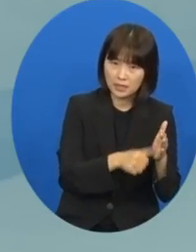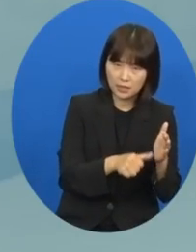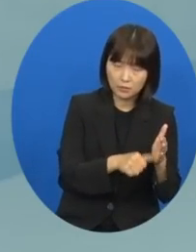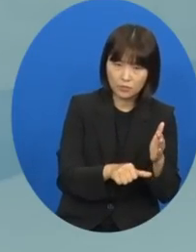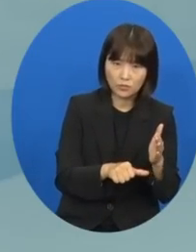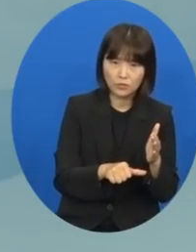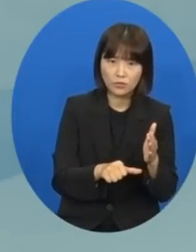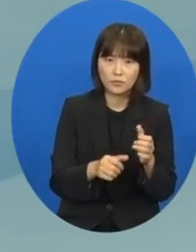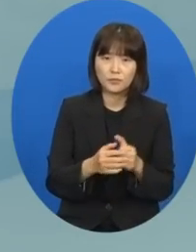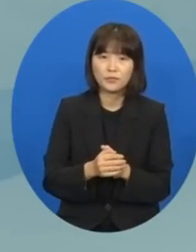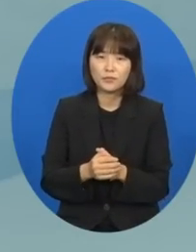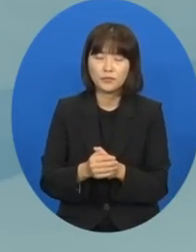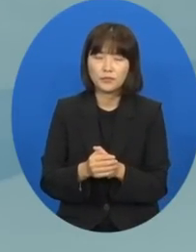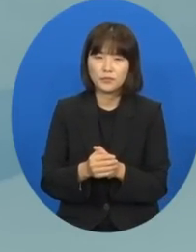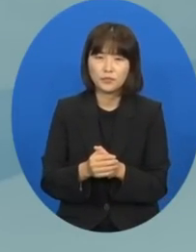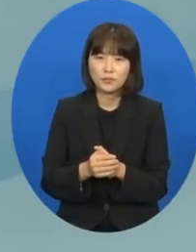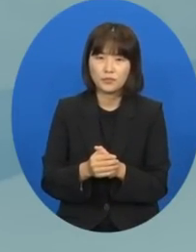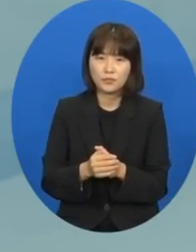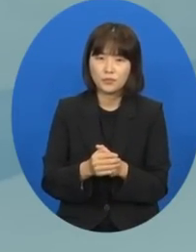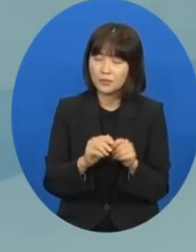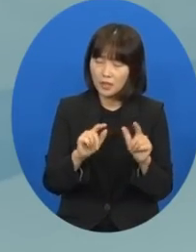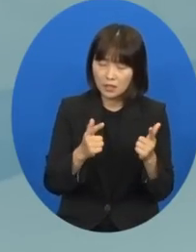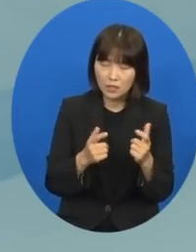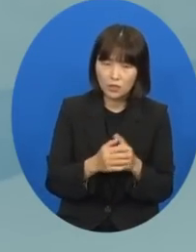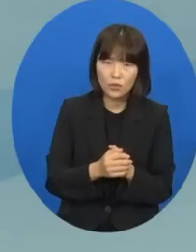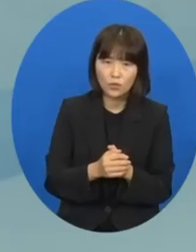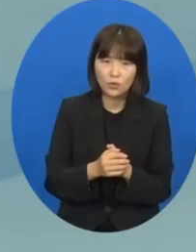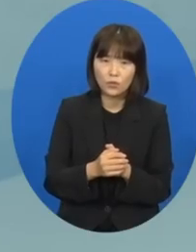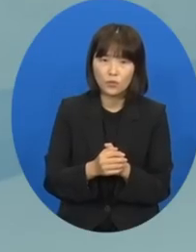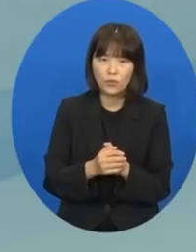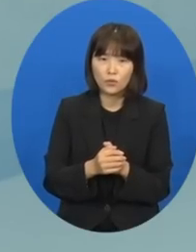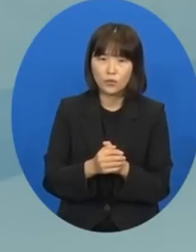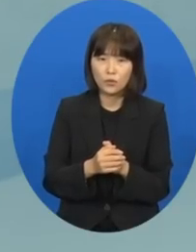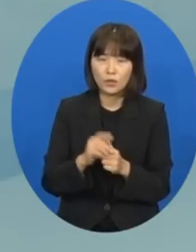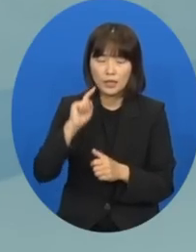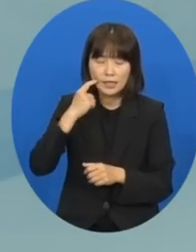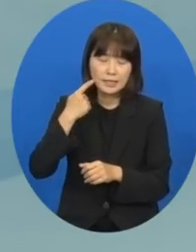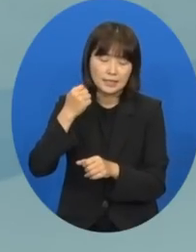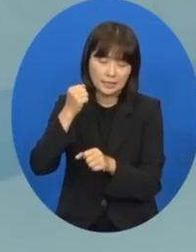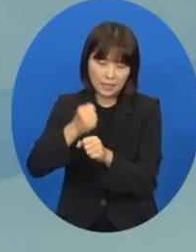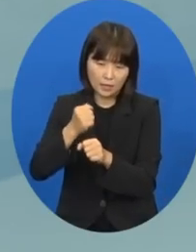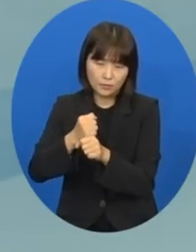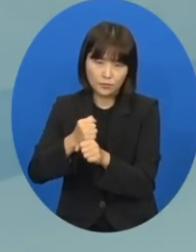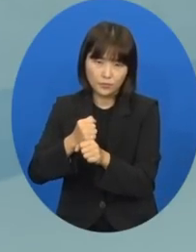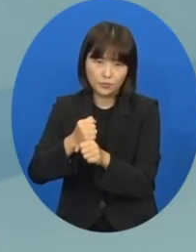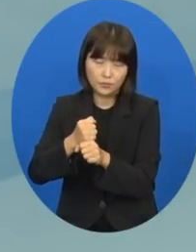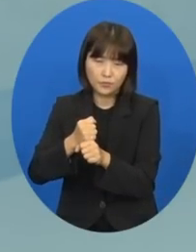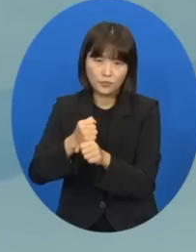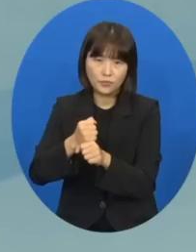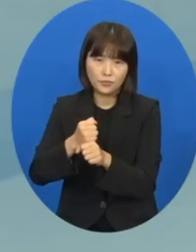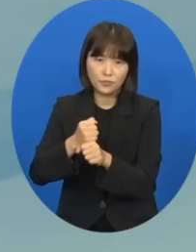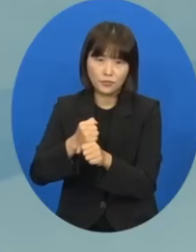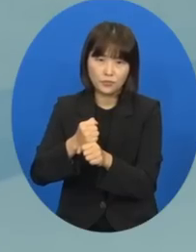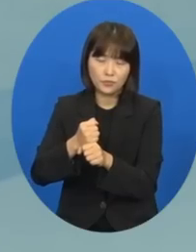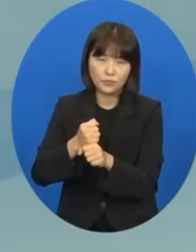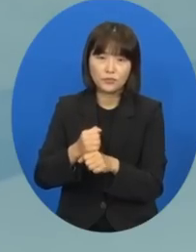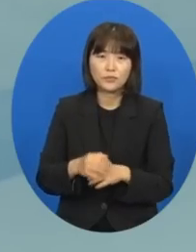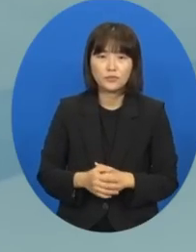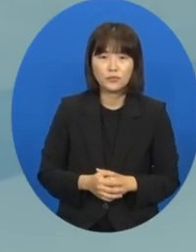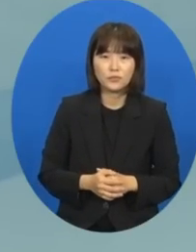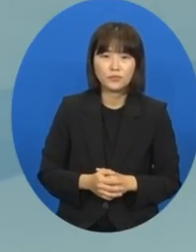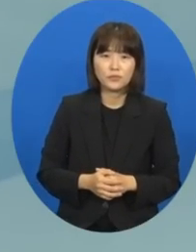작품으로 만들고 계시다는 것이죠. 여러분, 그 제품과 작품의 차이가 뭐예요? 제품은 그냥 대량 생산이죠. 엄청